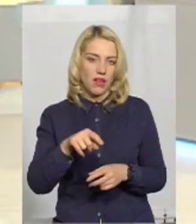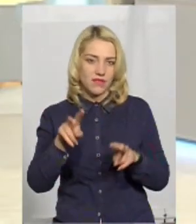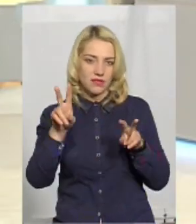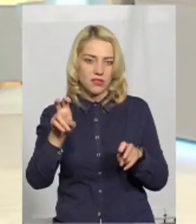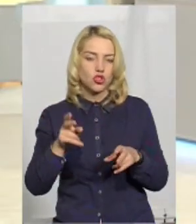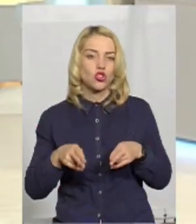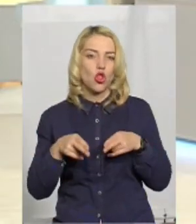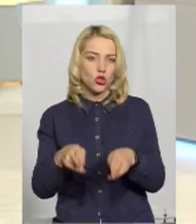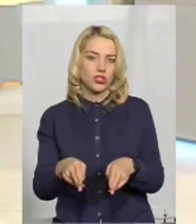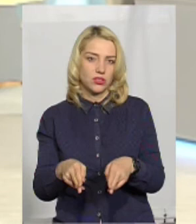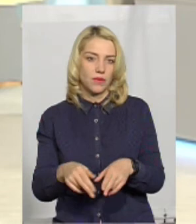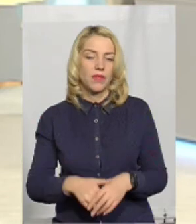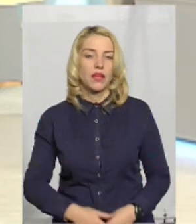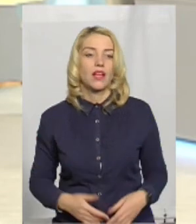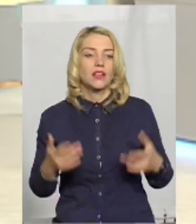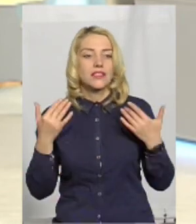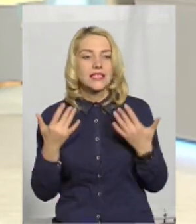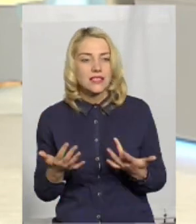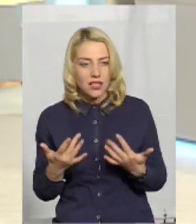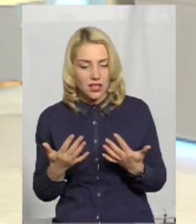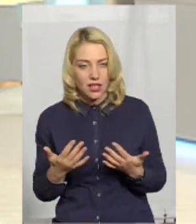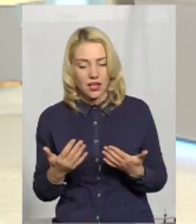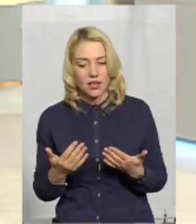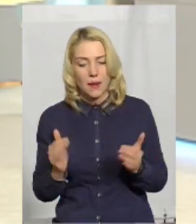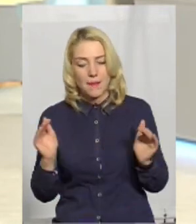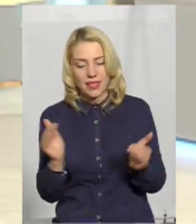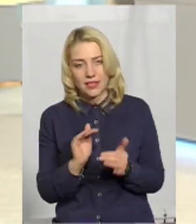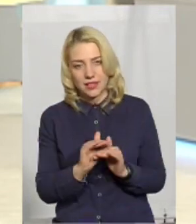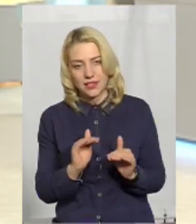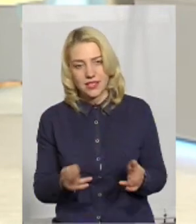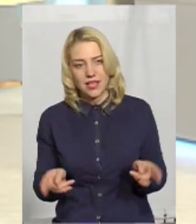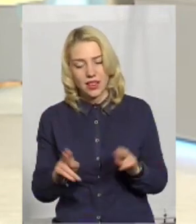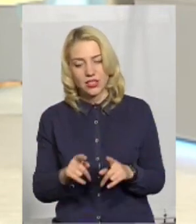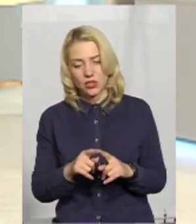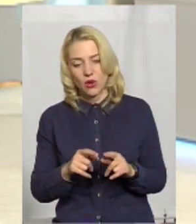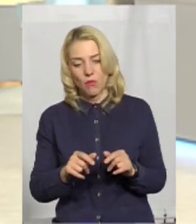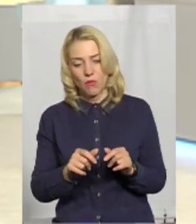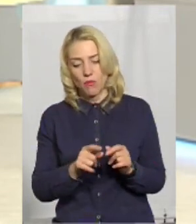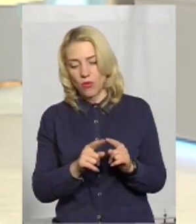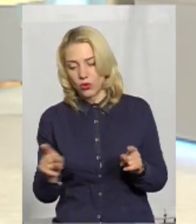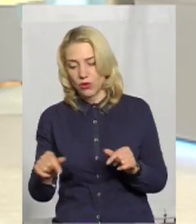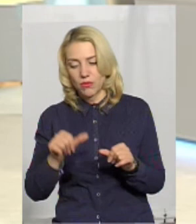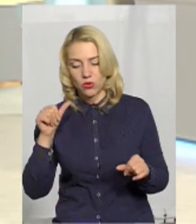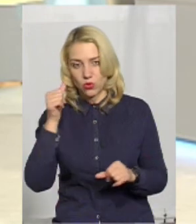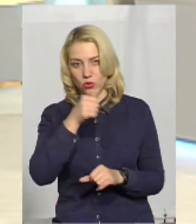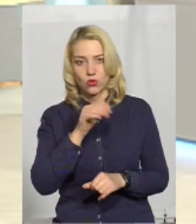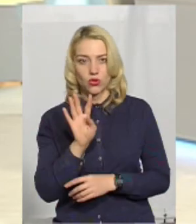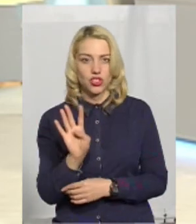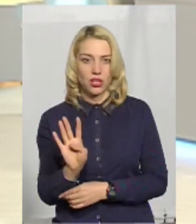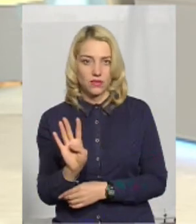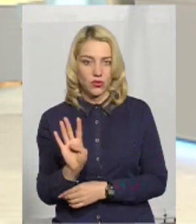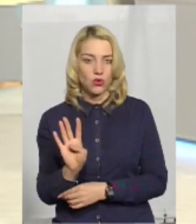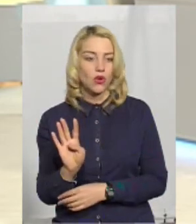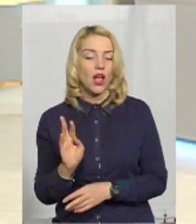Скільки маленьких новонароджених дітей залишено протягом минулого року? Четверо. Як